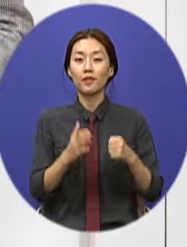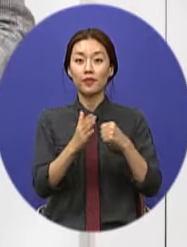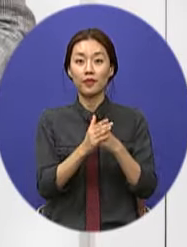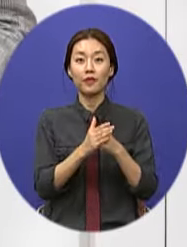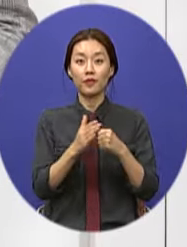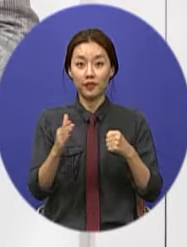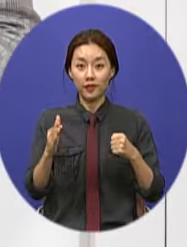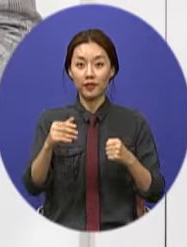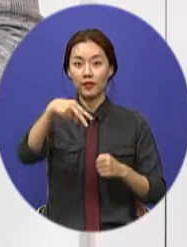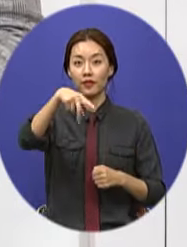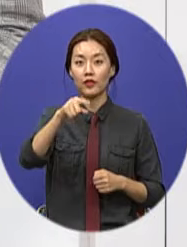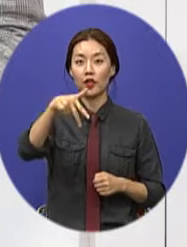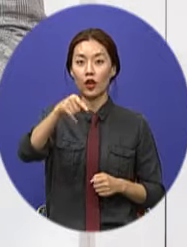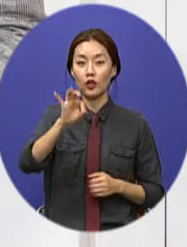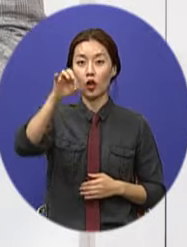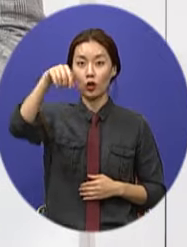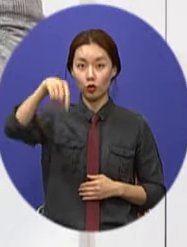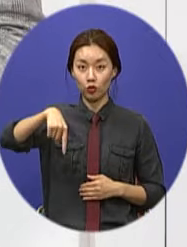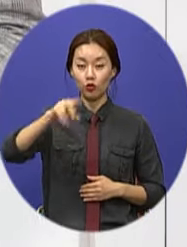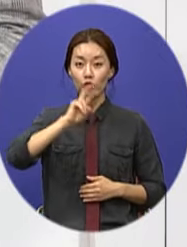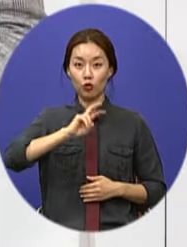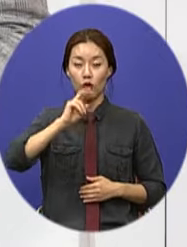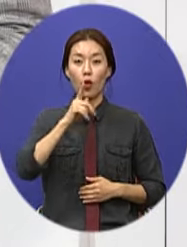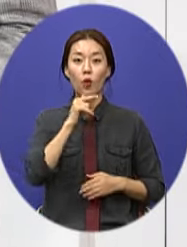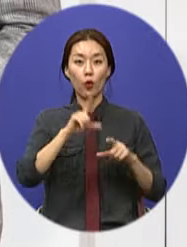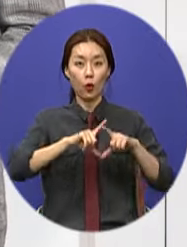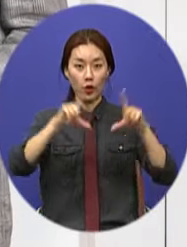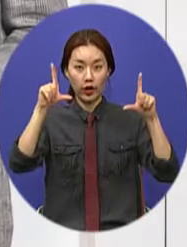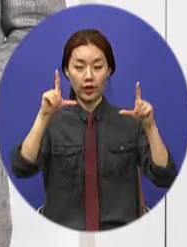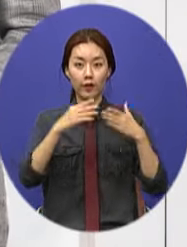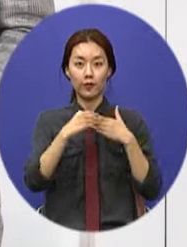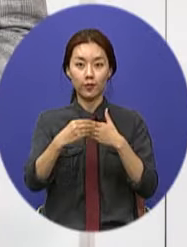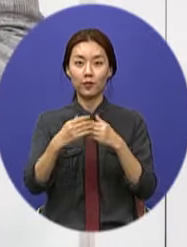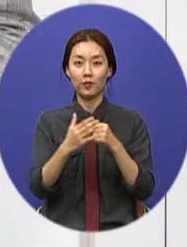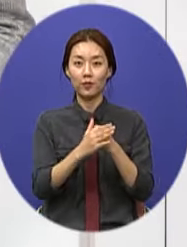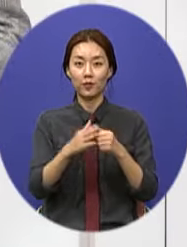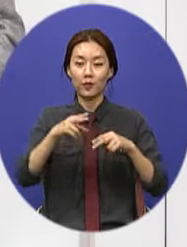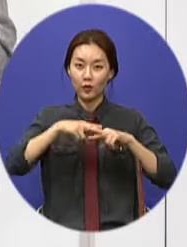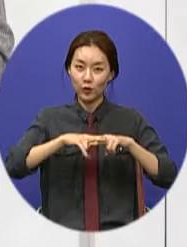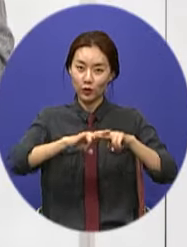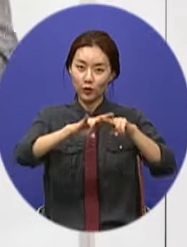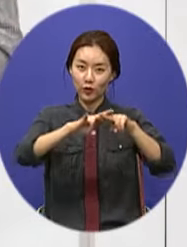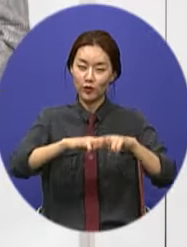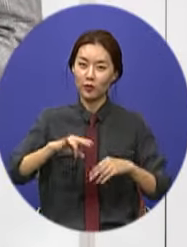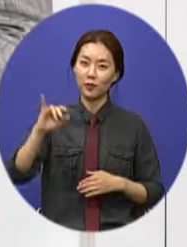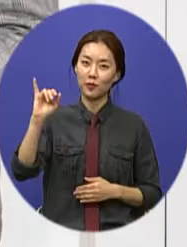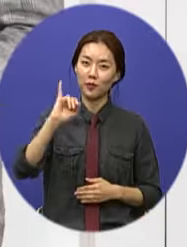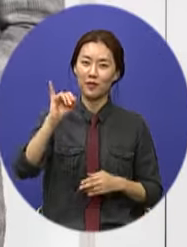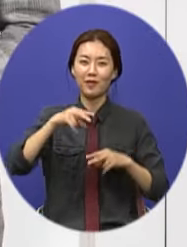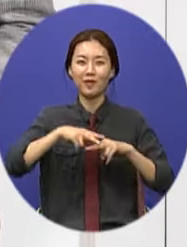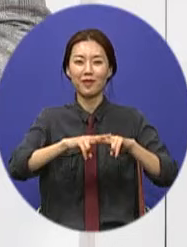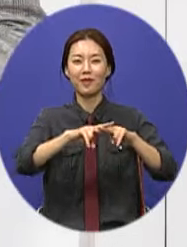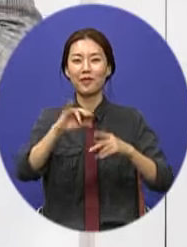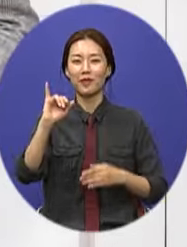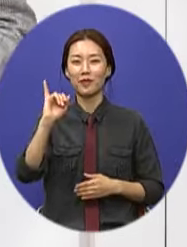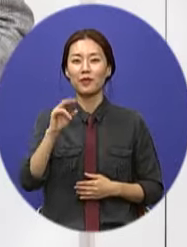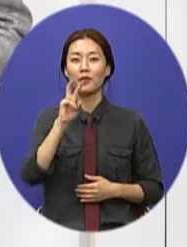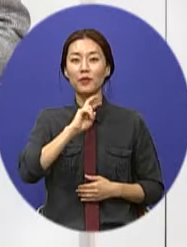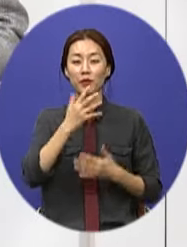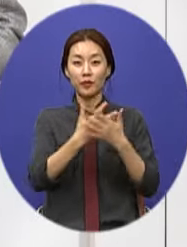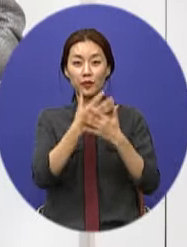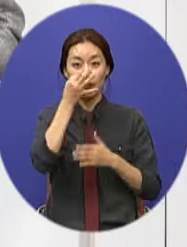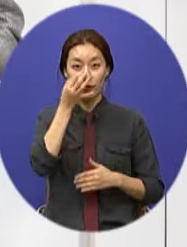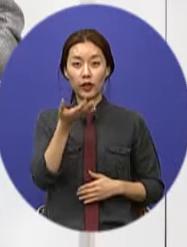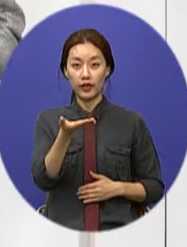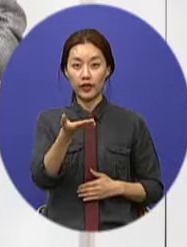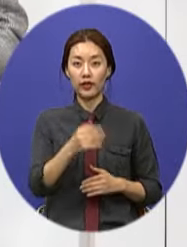그래서 바로 서정우 씨가 월요일 MC잖아요. 그렇죠. 춘향아, 맞습니다. 춘향아 하는 노래 네. 그 뮤직비디오